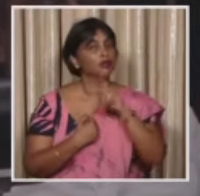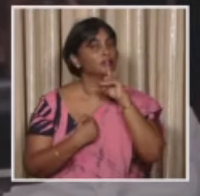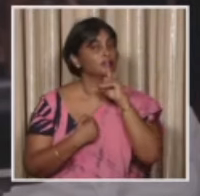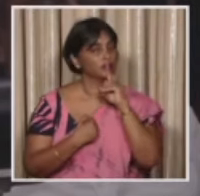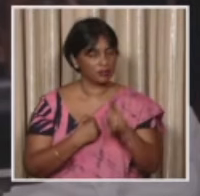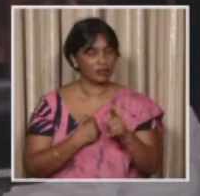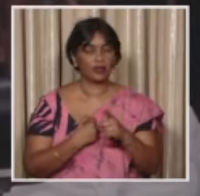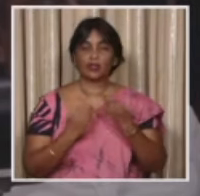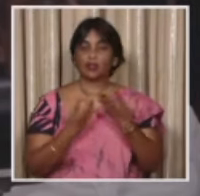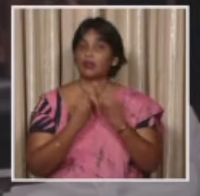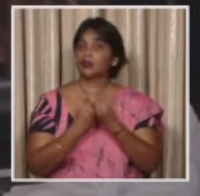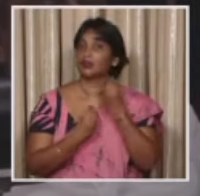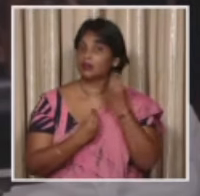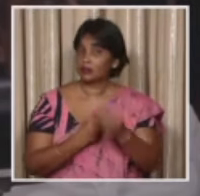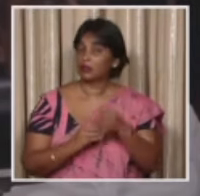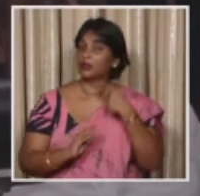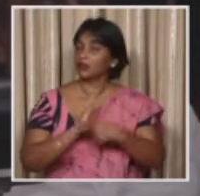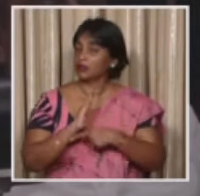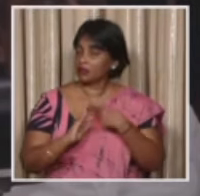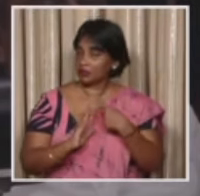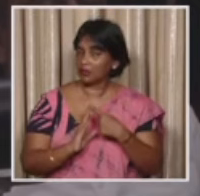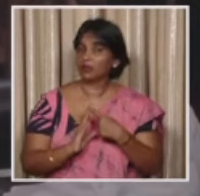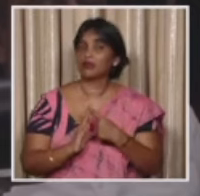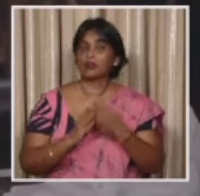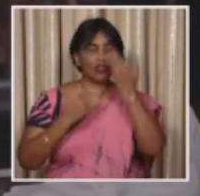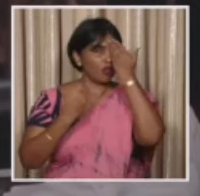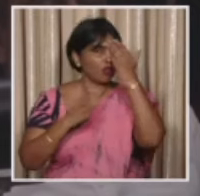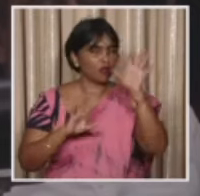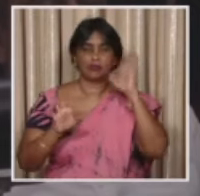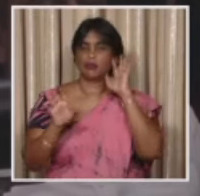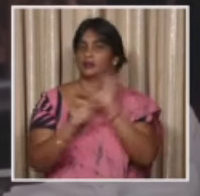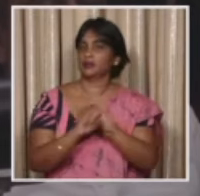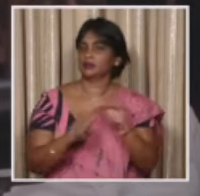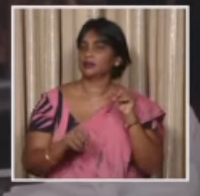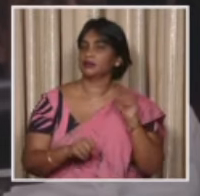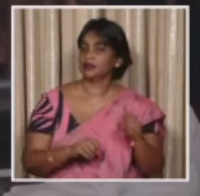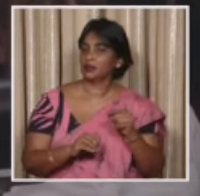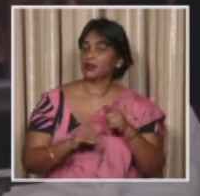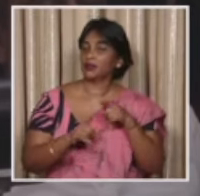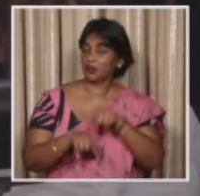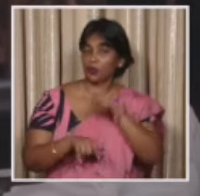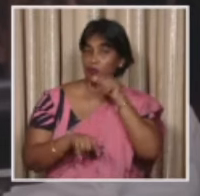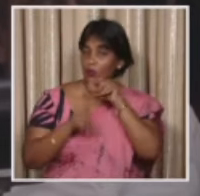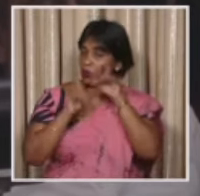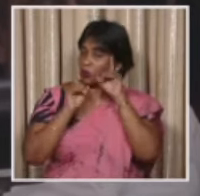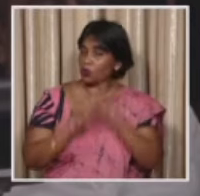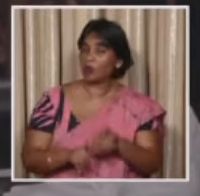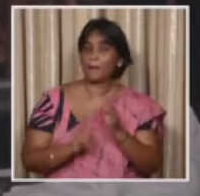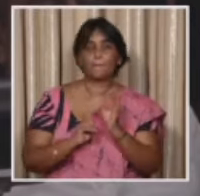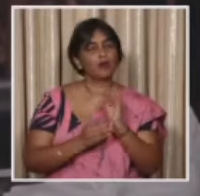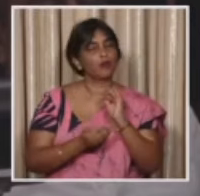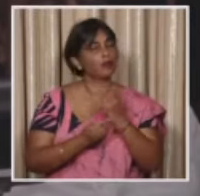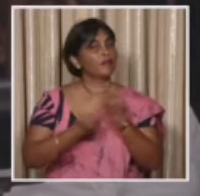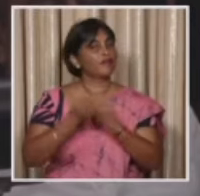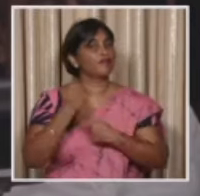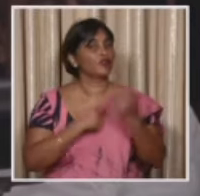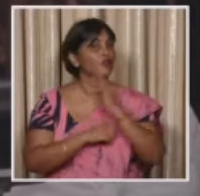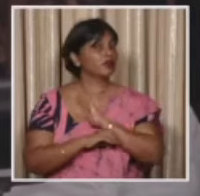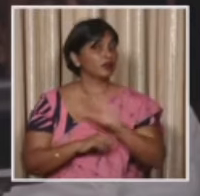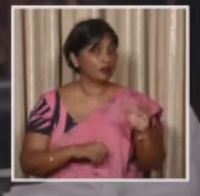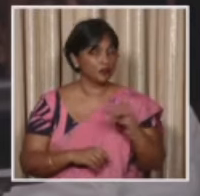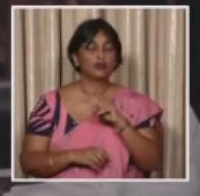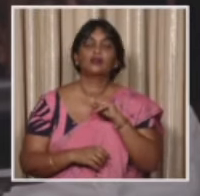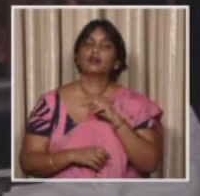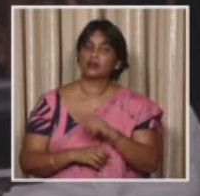ඉල්ලනවා ලබා දෙන්න මේ රටට විවෘත ප්‍රකාශයක් මේවා මේ ආකාරයෙන් පෞද්ගලික අංශයට විකුණන්නේ නැහැ කියන